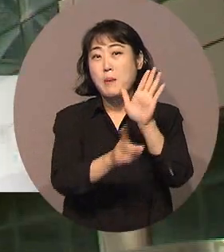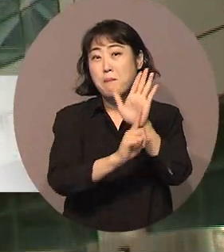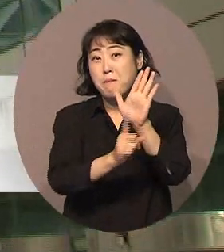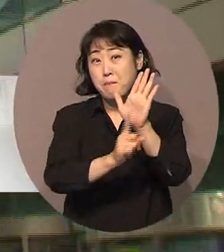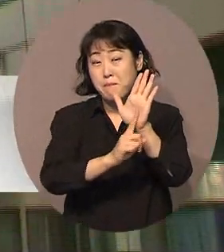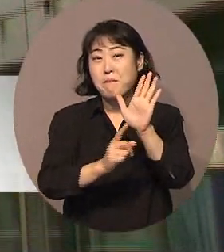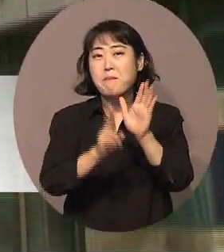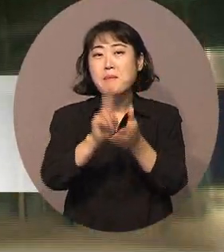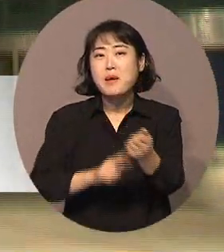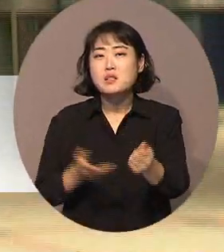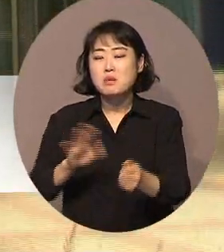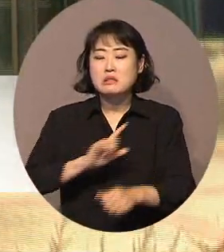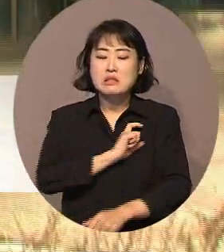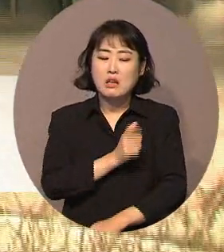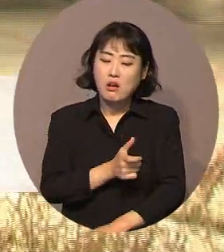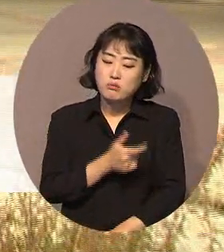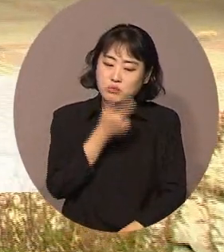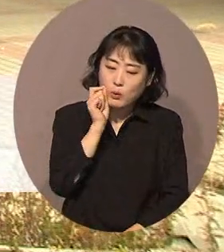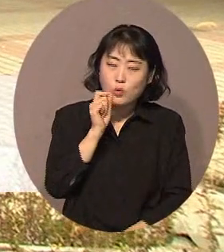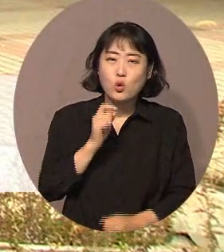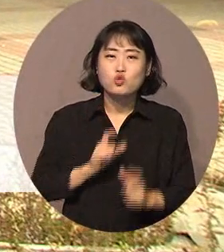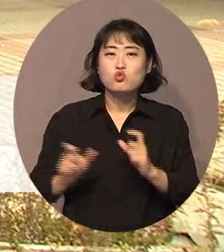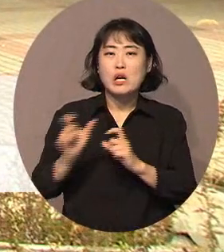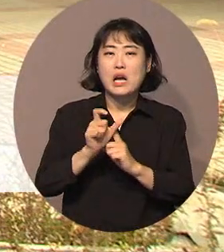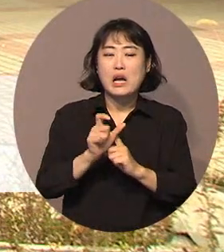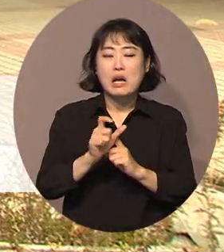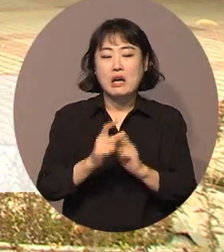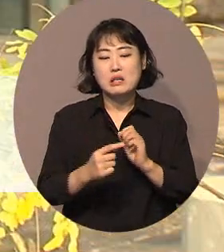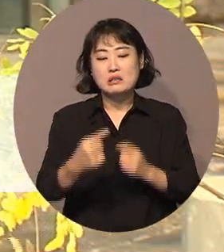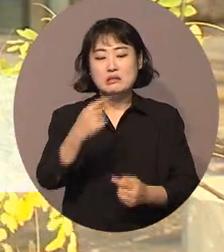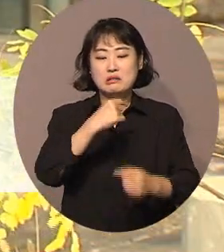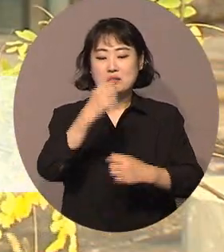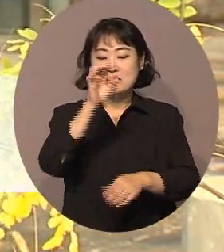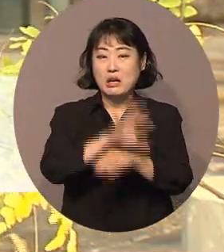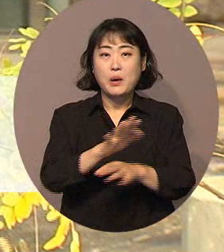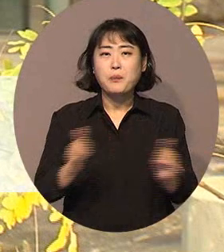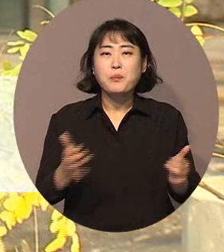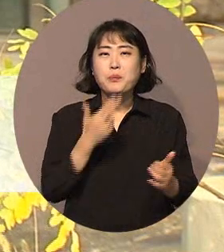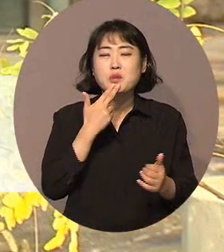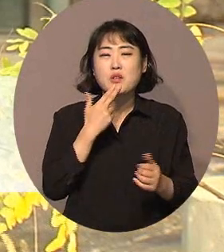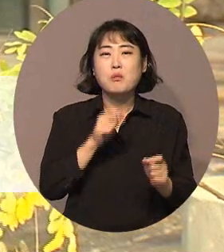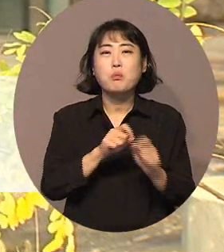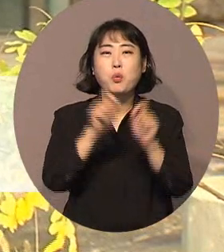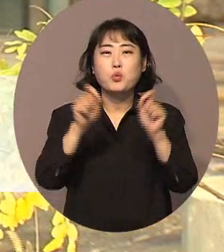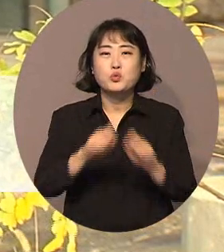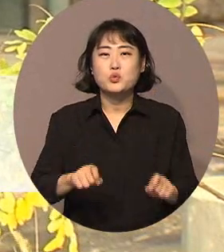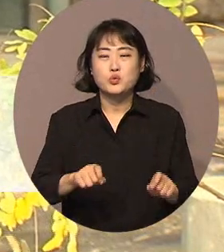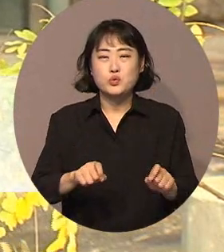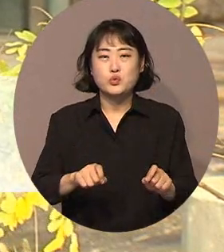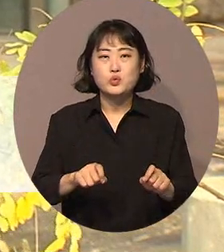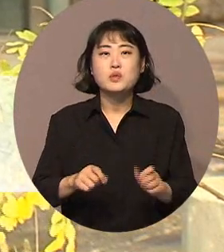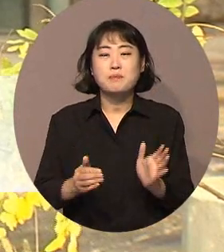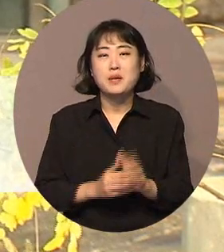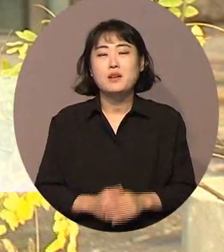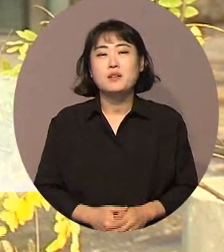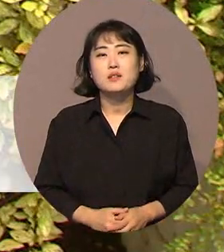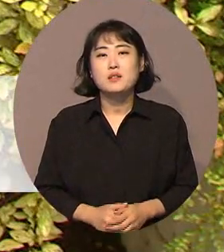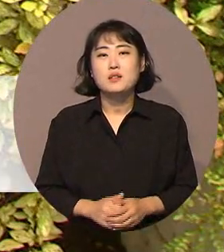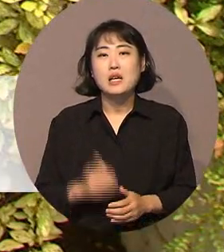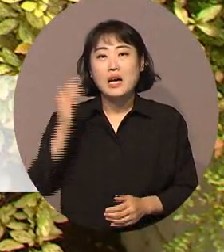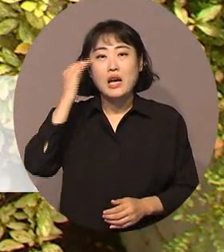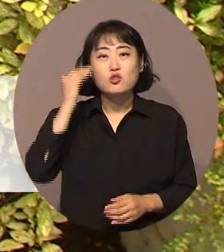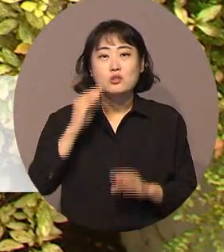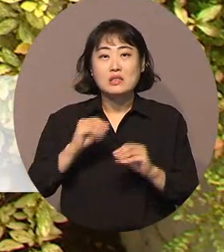자격조건 미충족에 추가 응찰자가 없어 유찰됐습니다 한국토지신탁측은 위탁을 받아